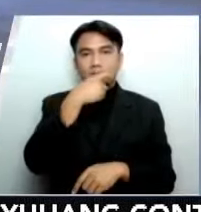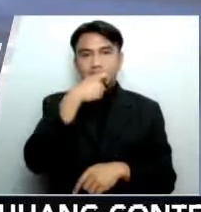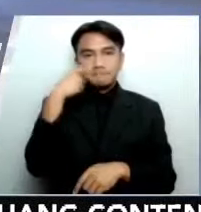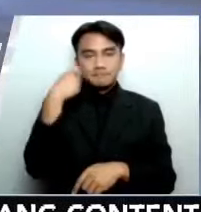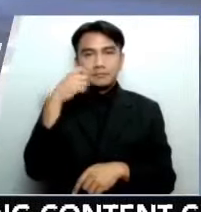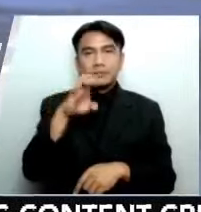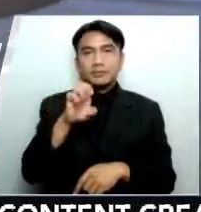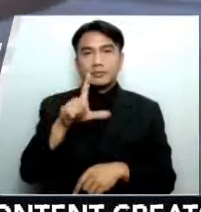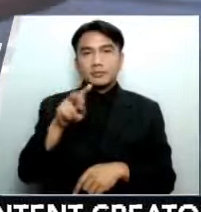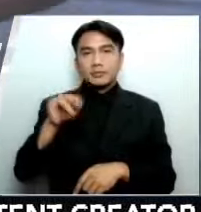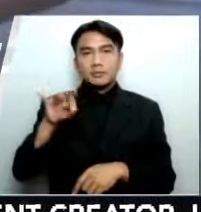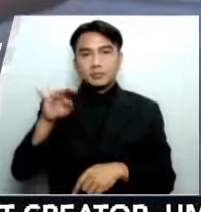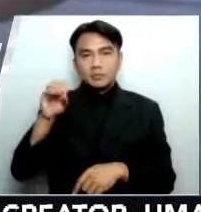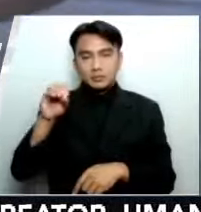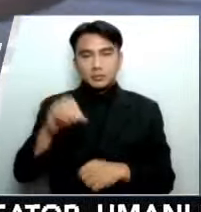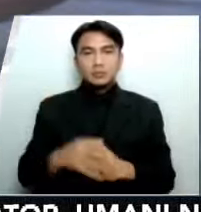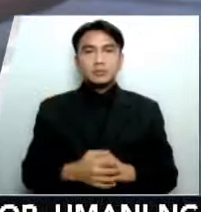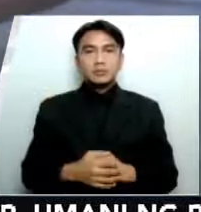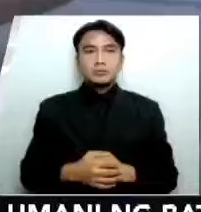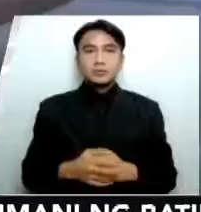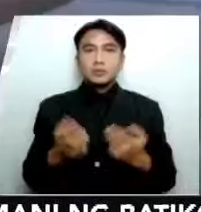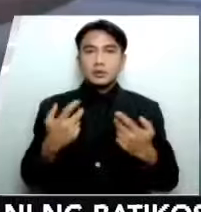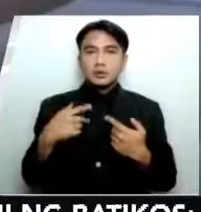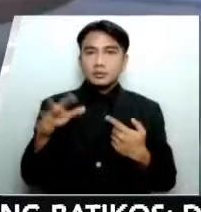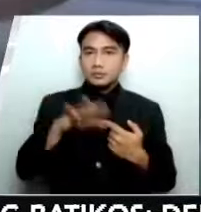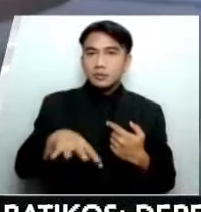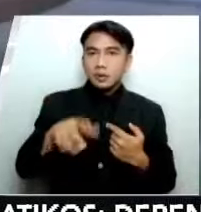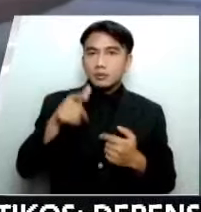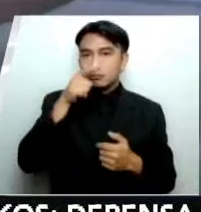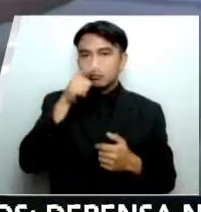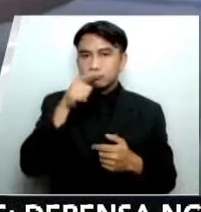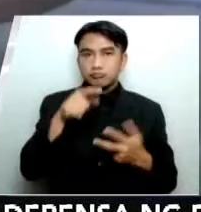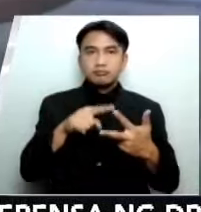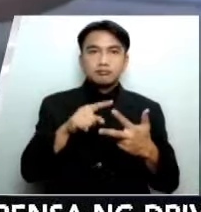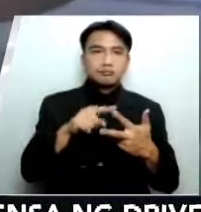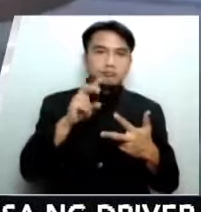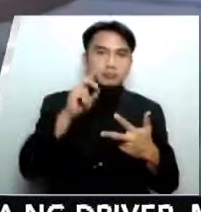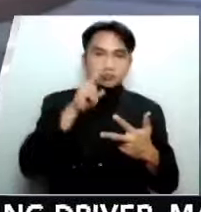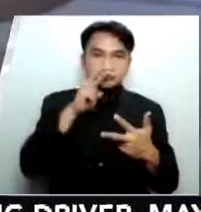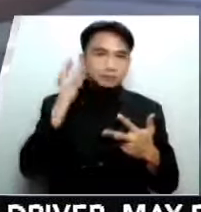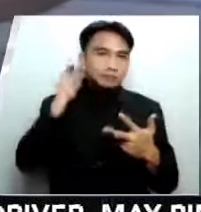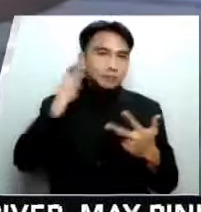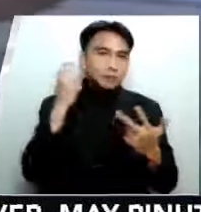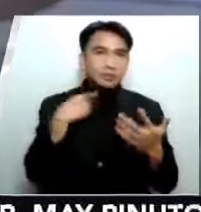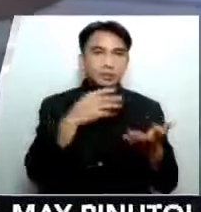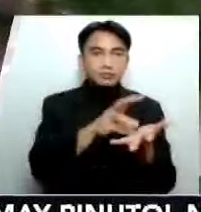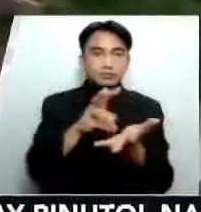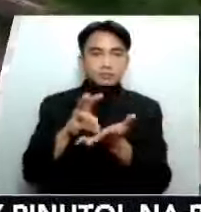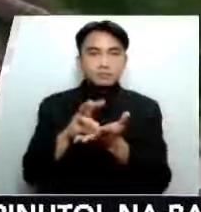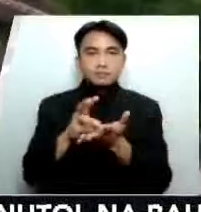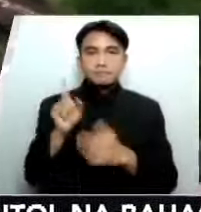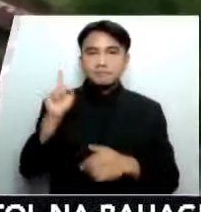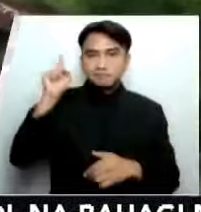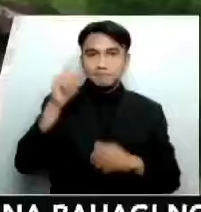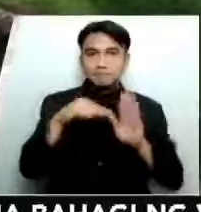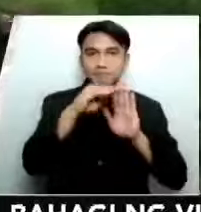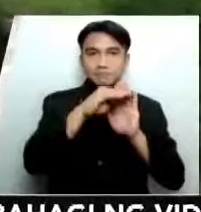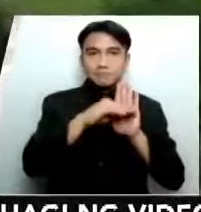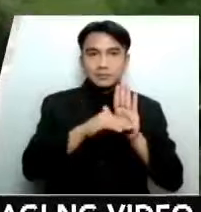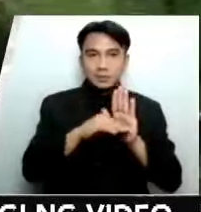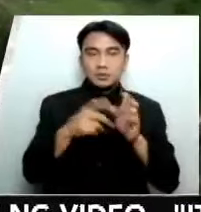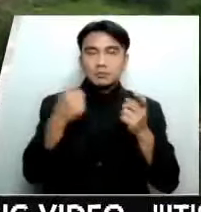Force El Nino, nakakalat sa Luzon, Visayas at Mindanao ang mga lugar na nagdeklara na ng state of calamity. Ang